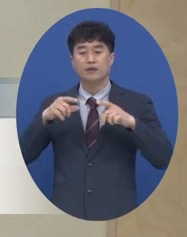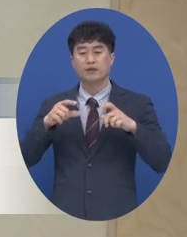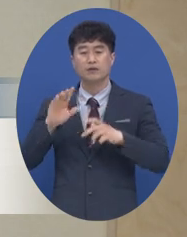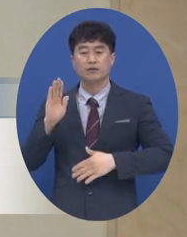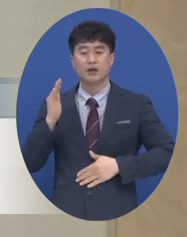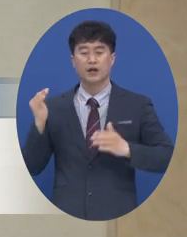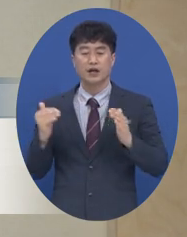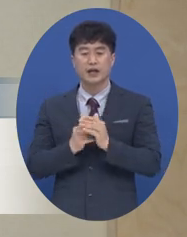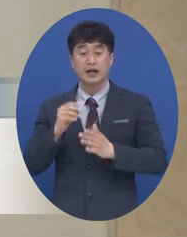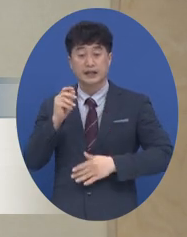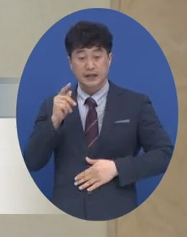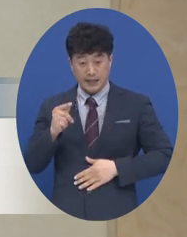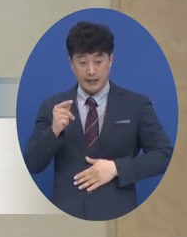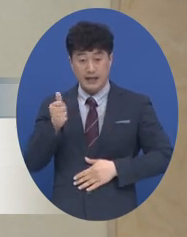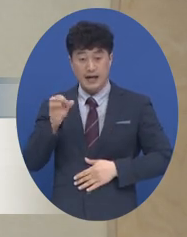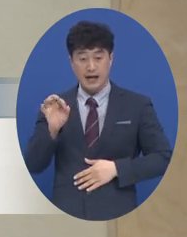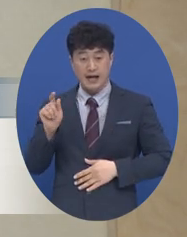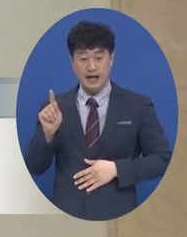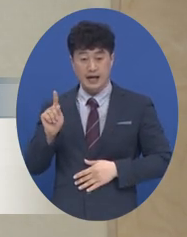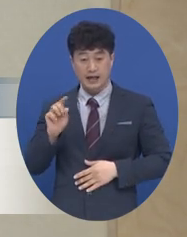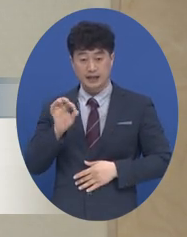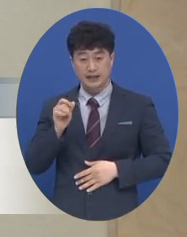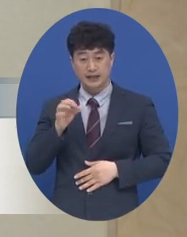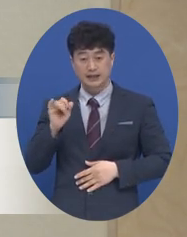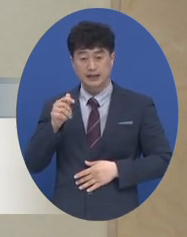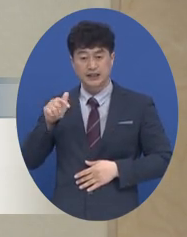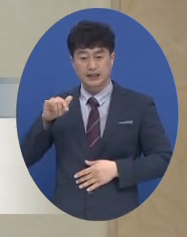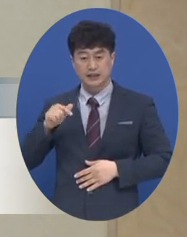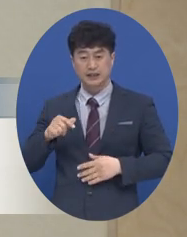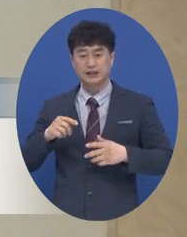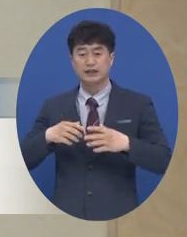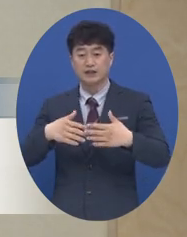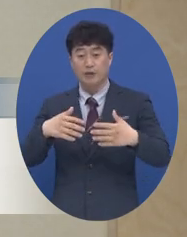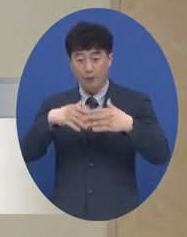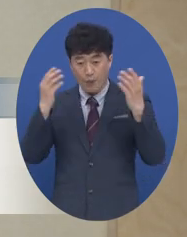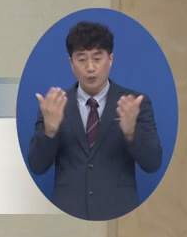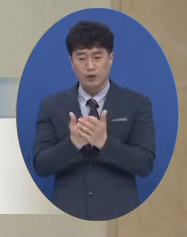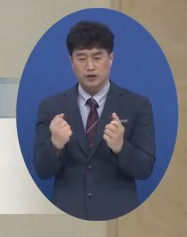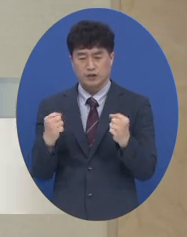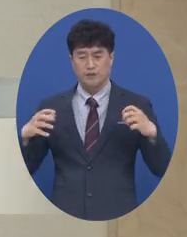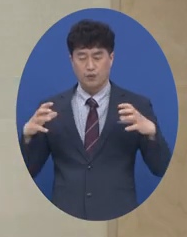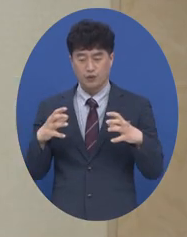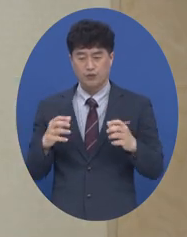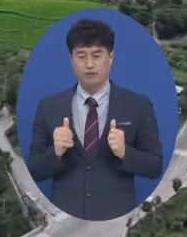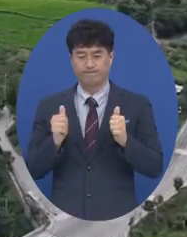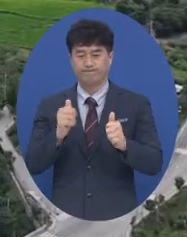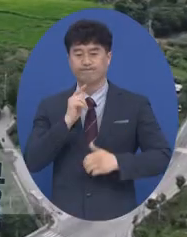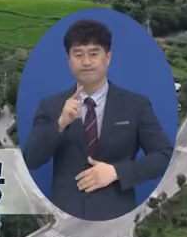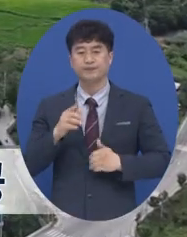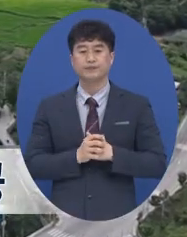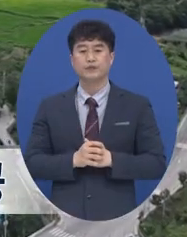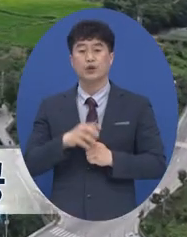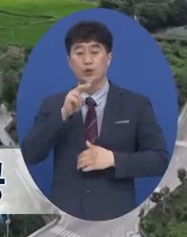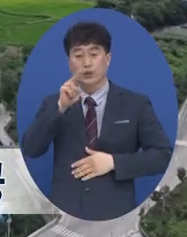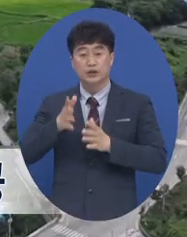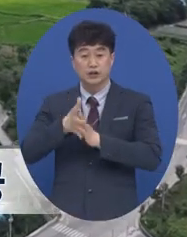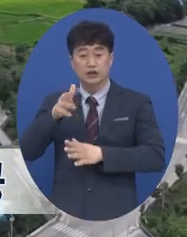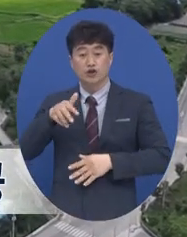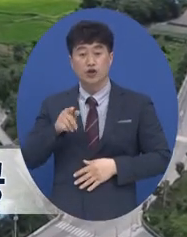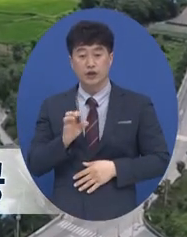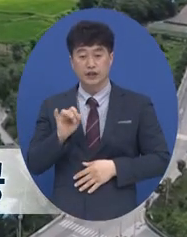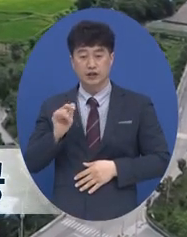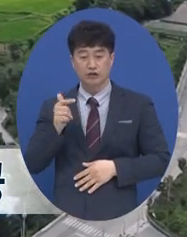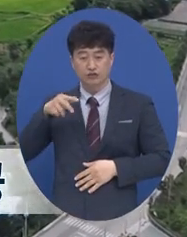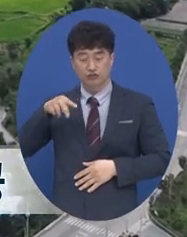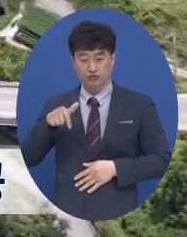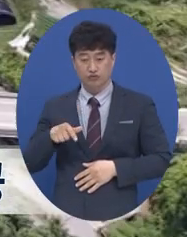있도록 저희 SK하이닉스 구성원들 모두가 힘을 합쳐서 열심히 하겠습니다. 용인시